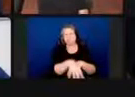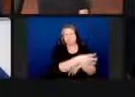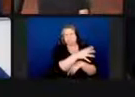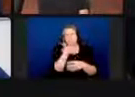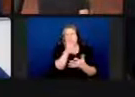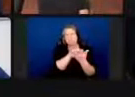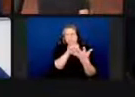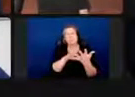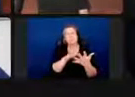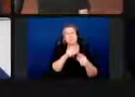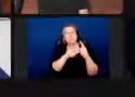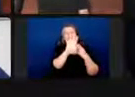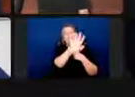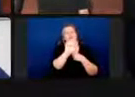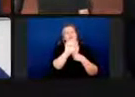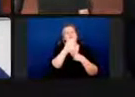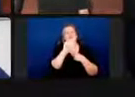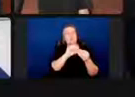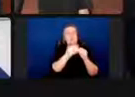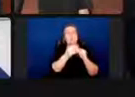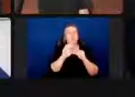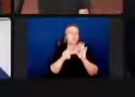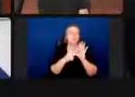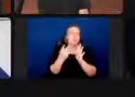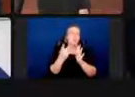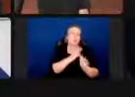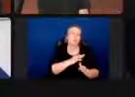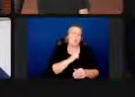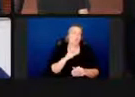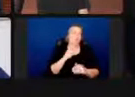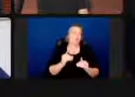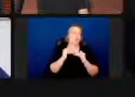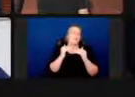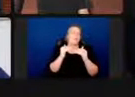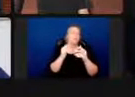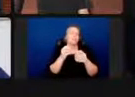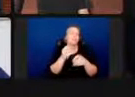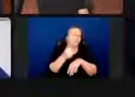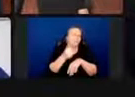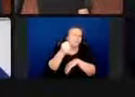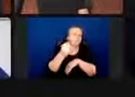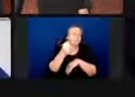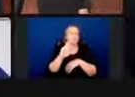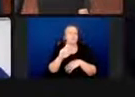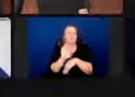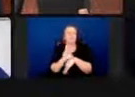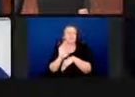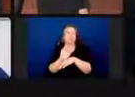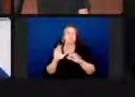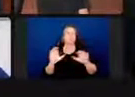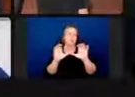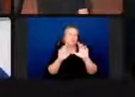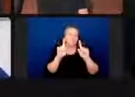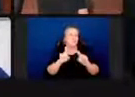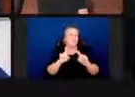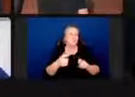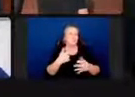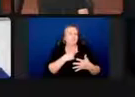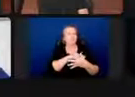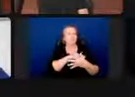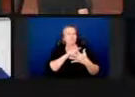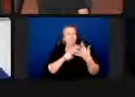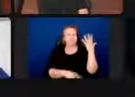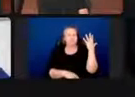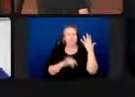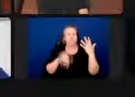اليد العاملة. إذا ننظر إلى التحصيل العلمي للطلاب في الشهادات، في